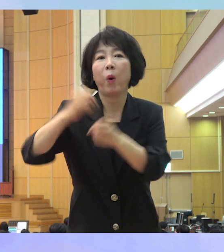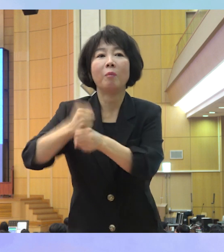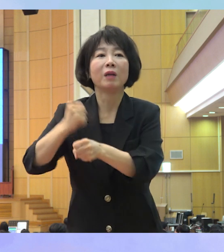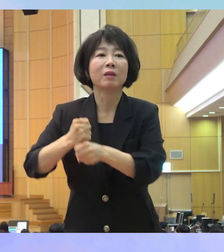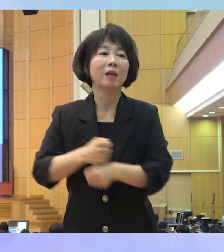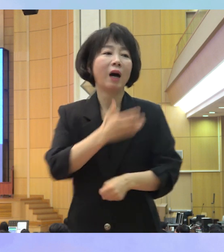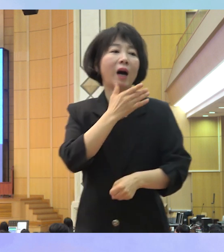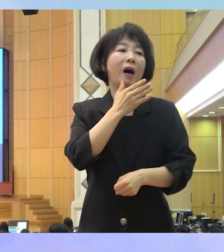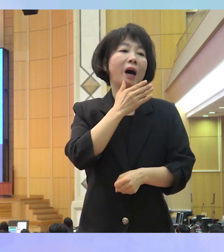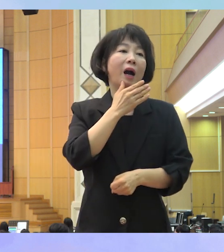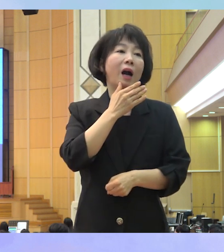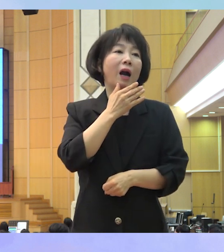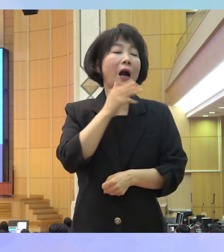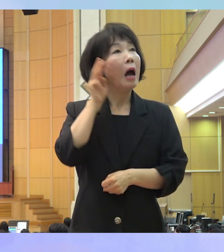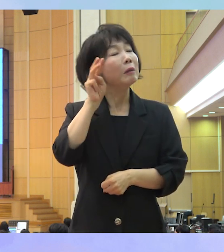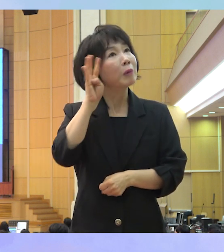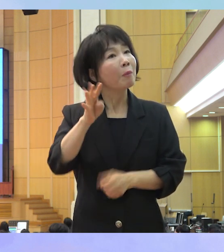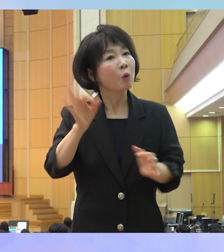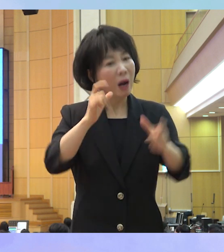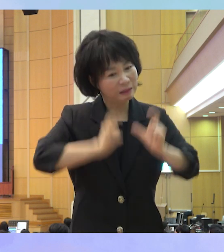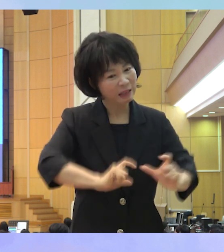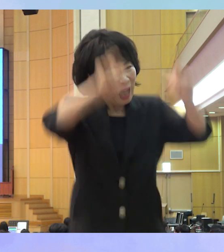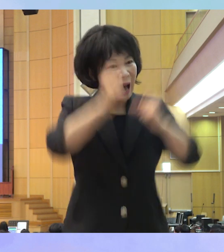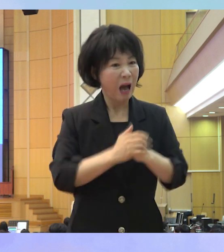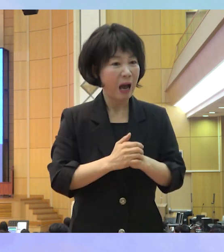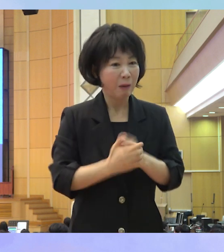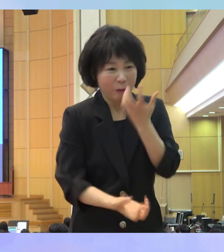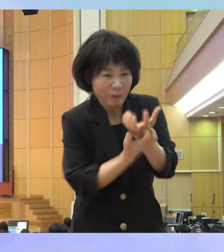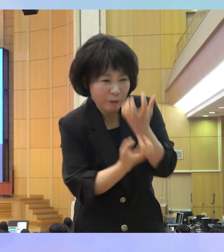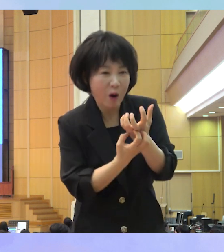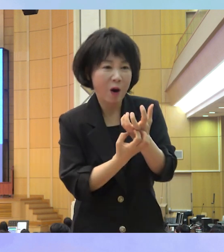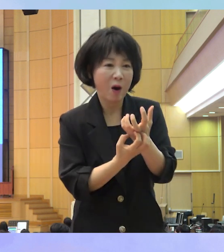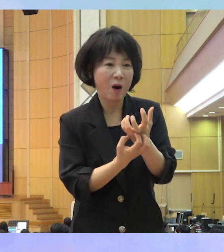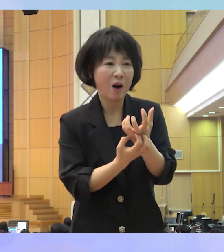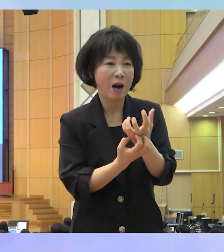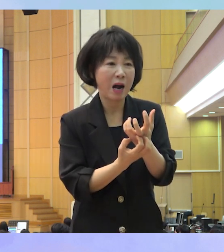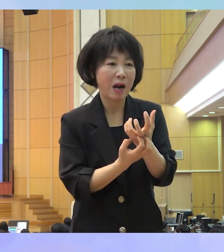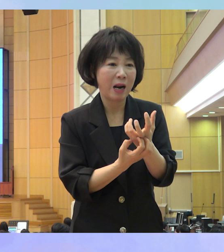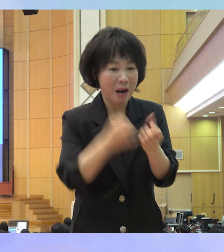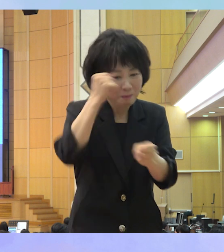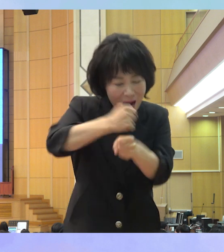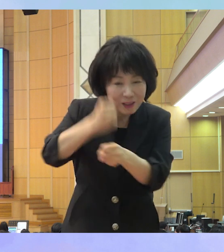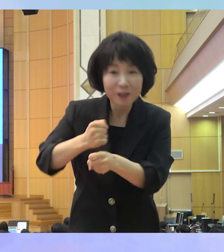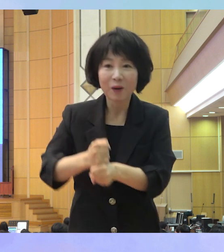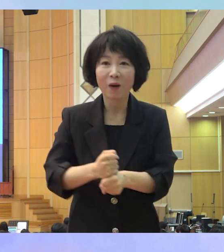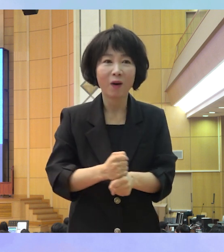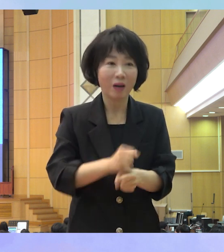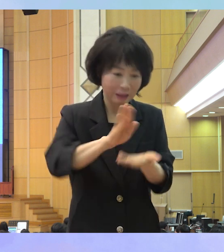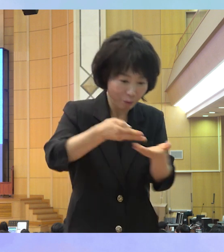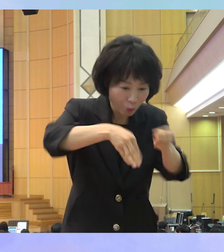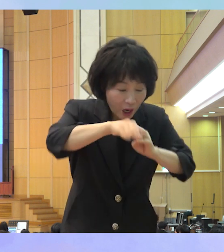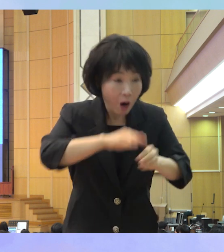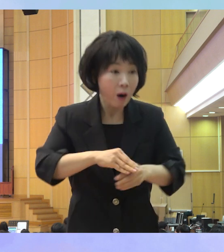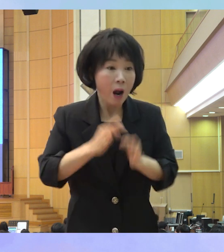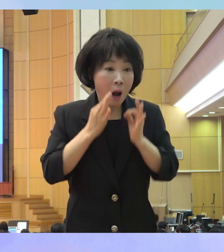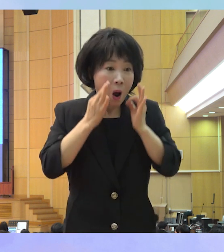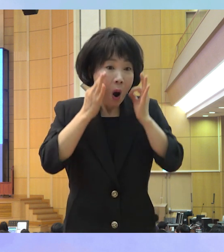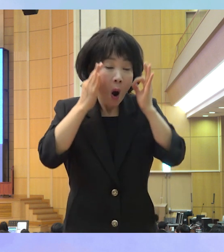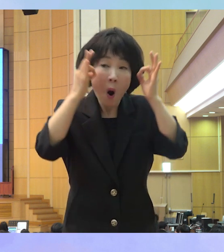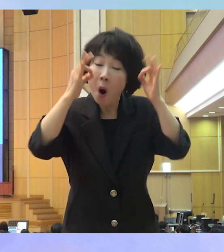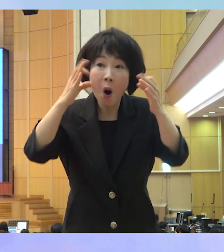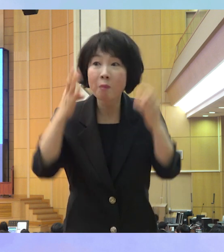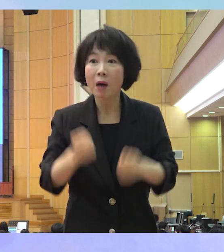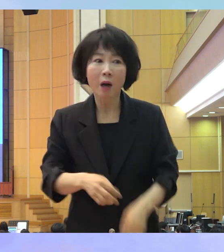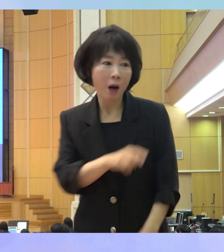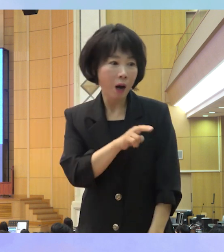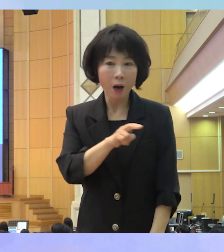손 부르트게 그냥 굽고 그냥 찍어 바르고 그냥 뭐 이거 정성 엄청 들어간